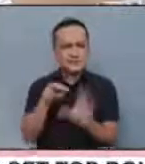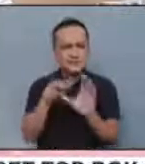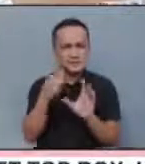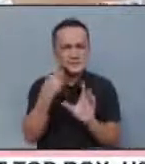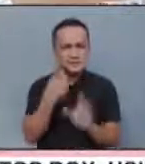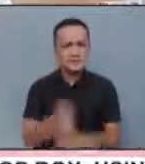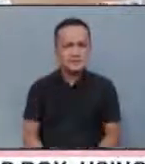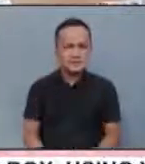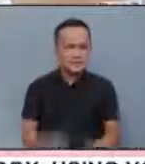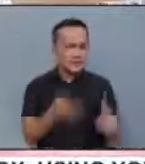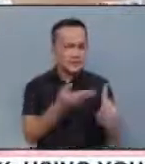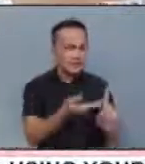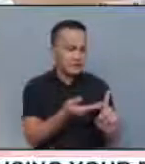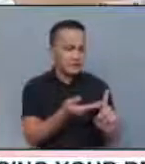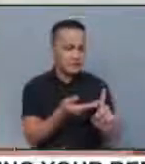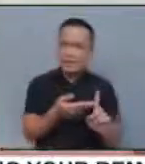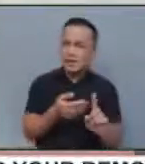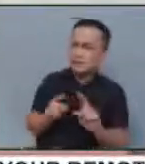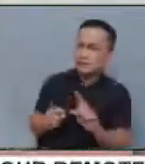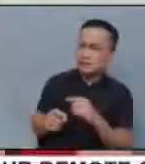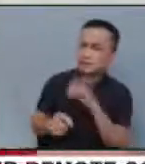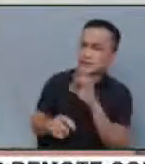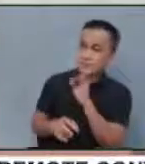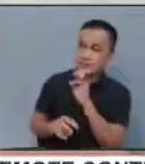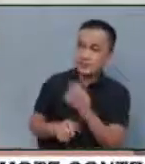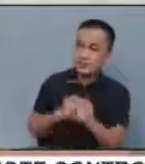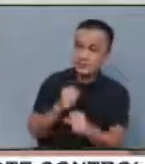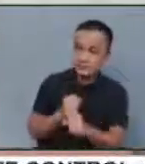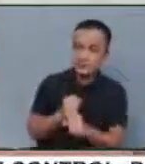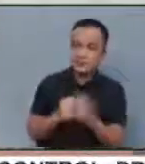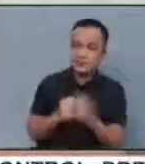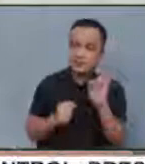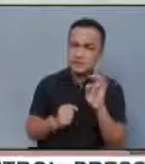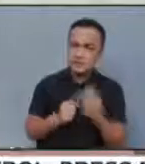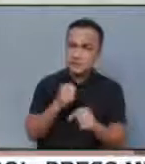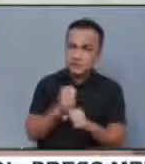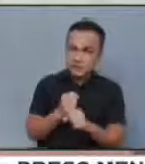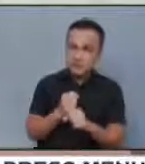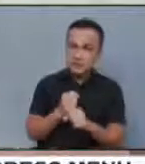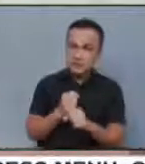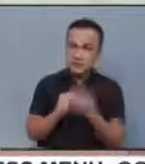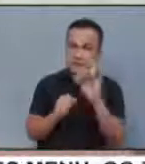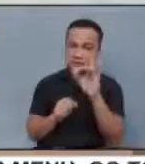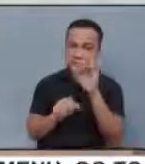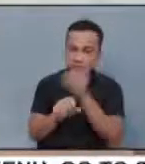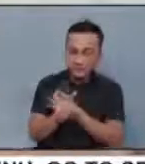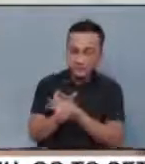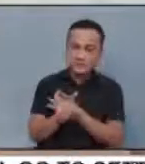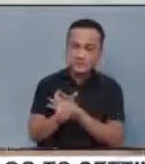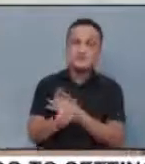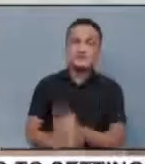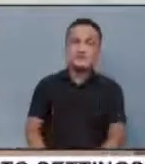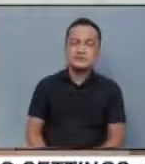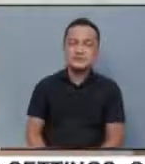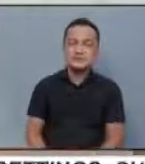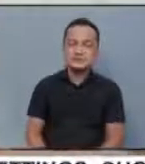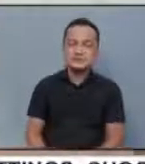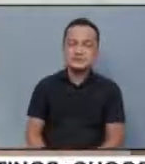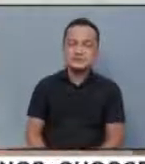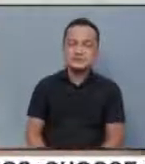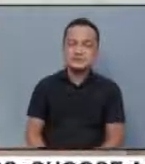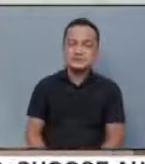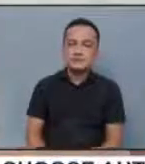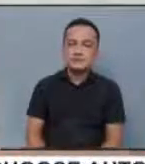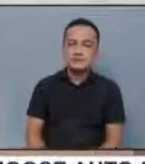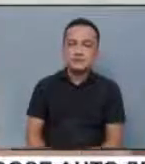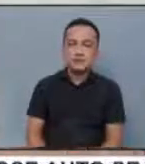eh. Ano na po, 7 years. Bali, 7 years, 8 months na po siya. Ano po, 7 years na